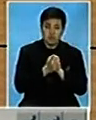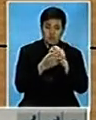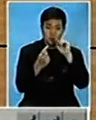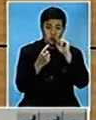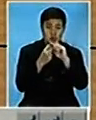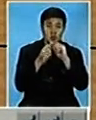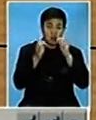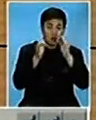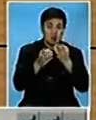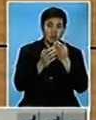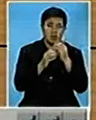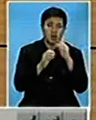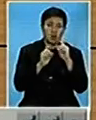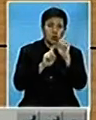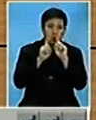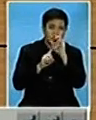หุ้นนั้น